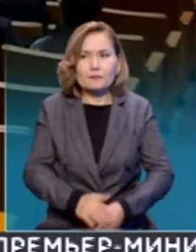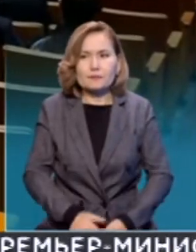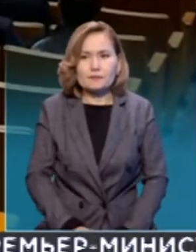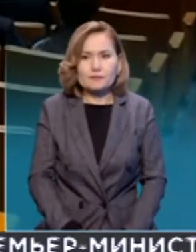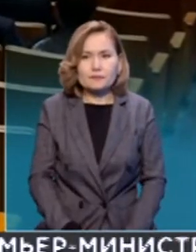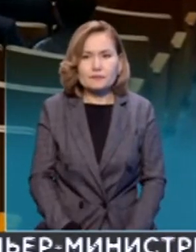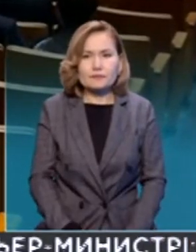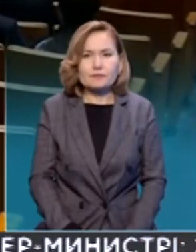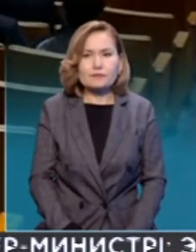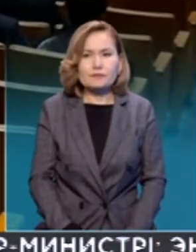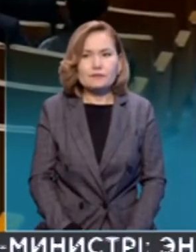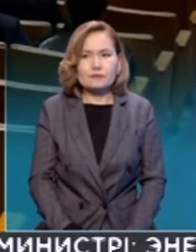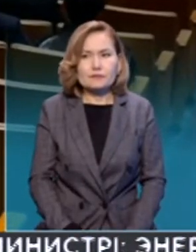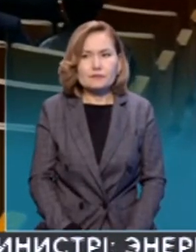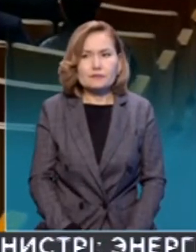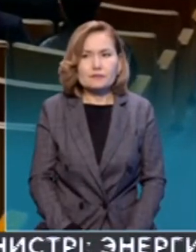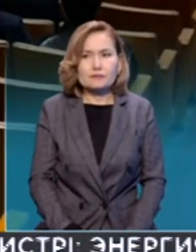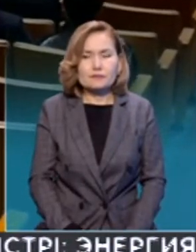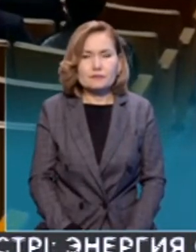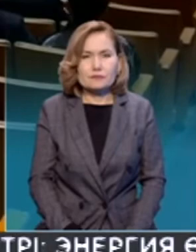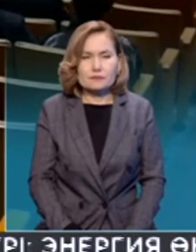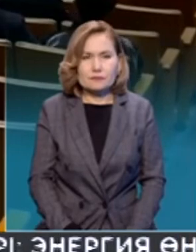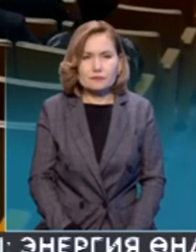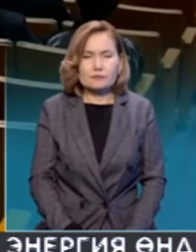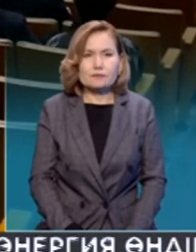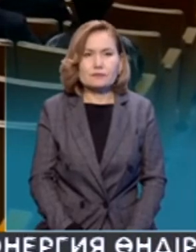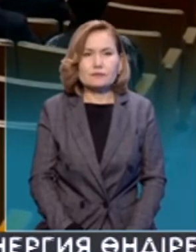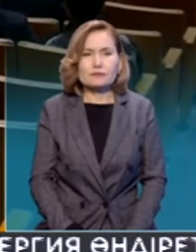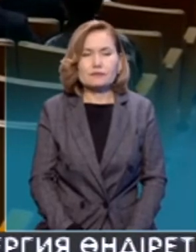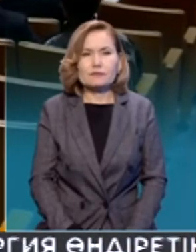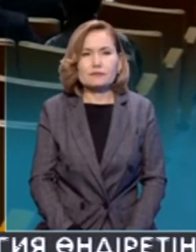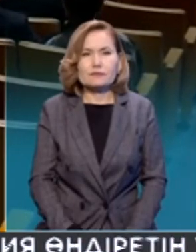Сәдібекұлы, Вашингтон, ақш.